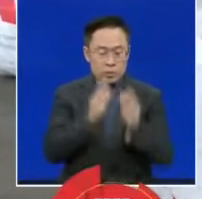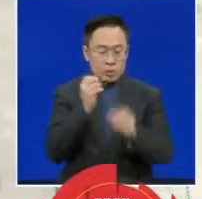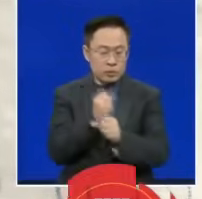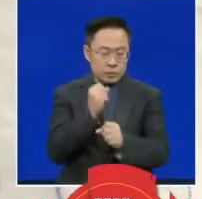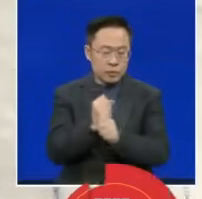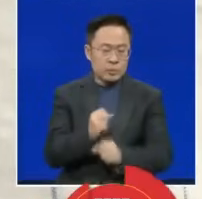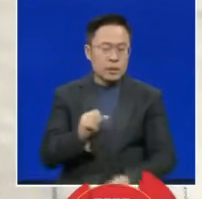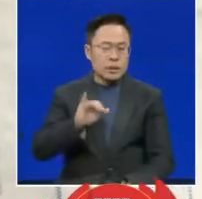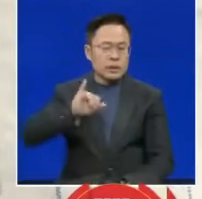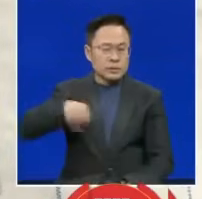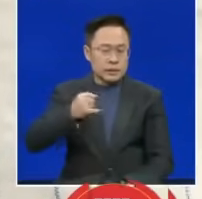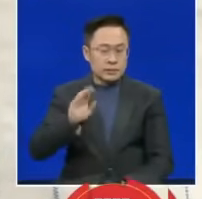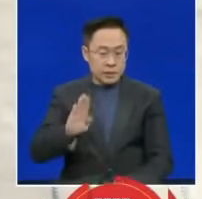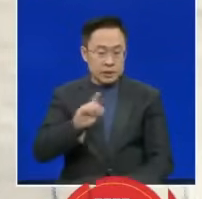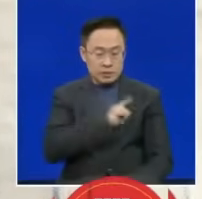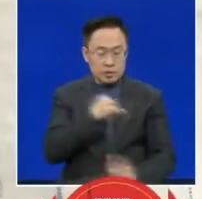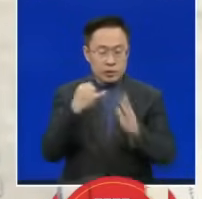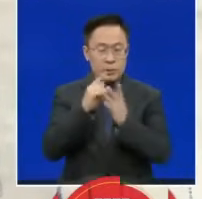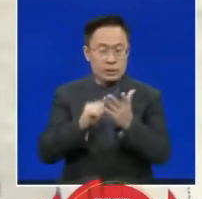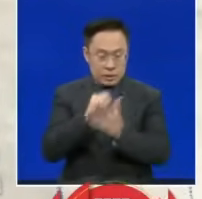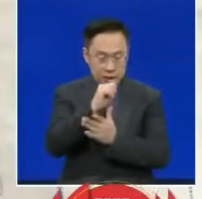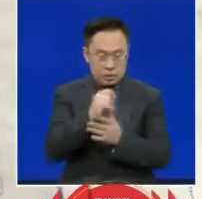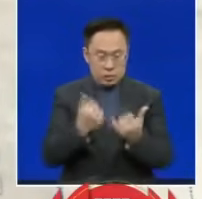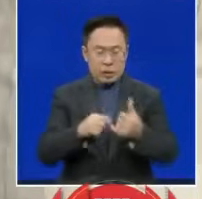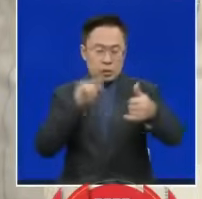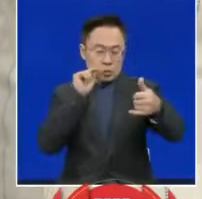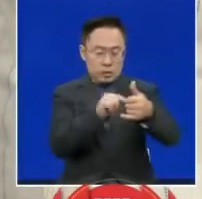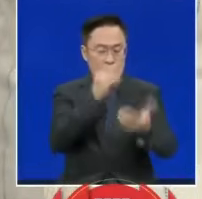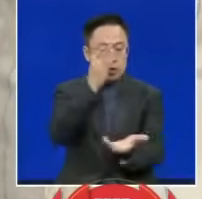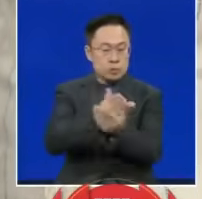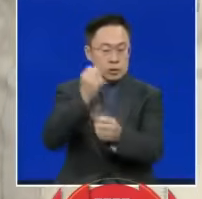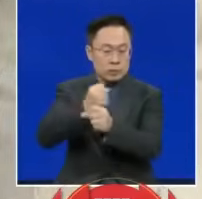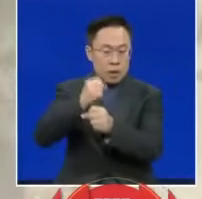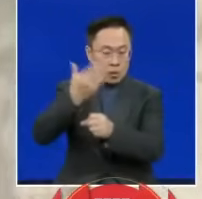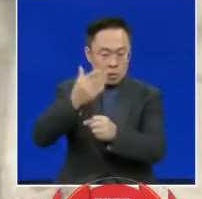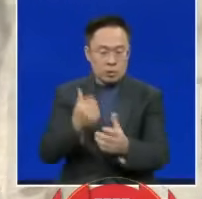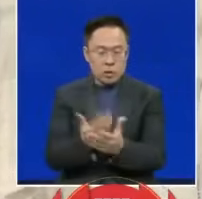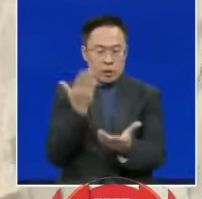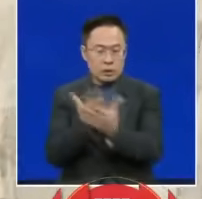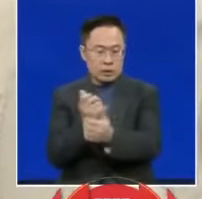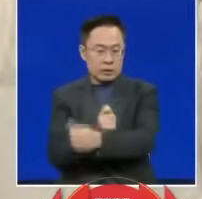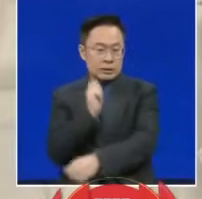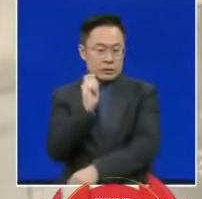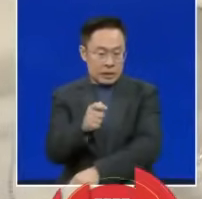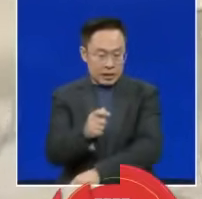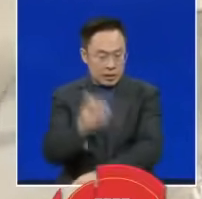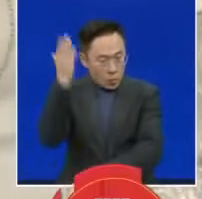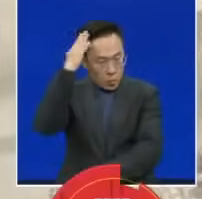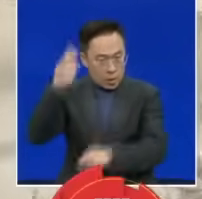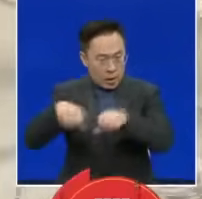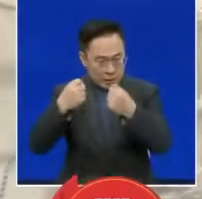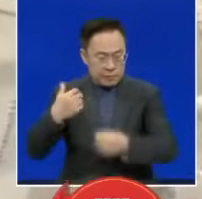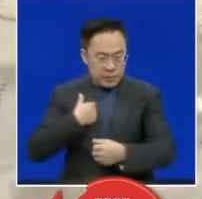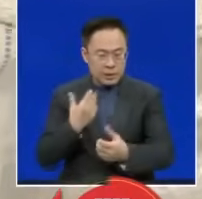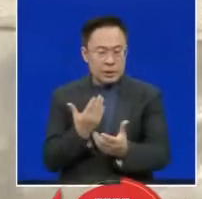j&bดูแลพื้นที่จังหวัดตากแต่ตอนนี้เจ้าตัวถูกพักงานไปแล้วแล้วกฤก็รับค่านายหน้าซื้อขายกากแคดเมียมที่ติดต่อกับ